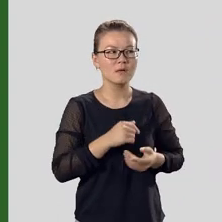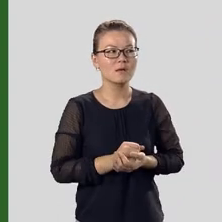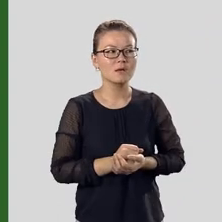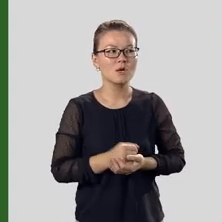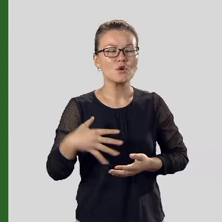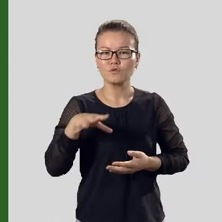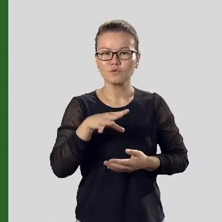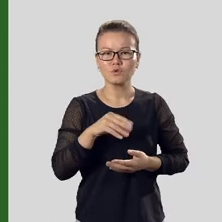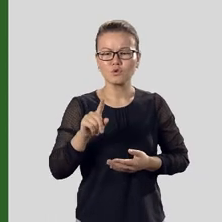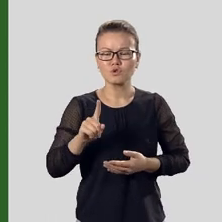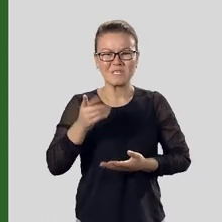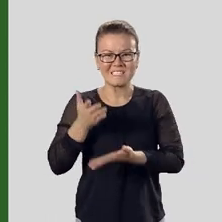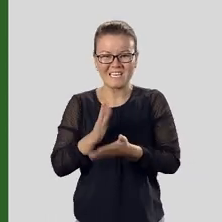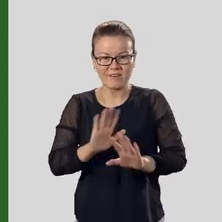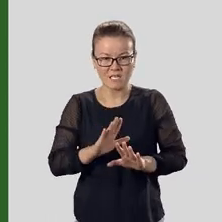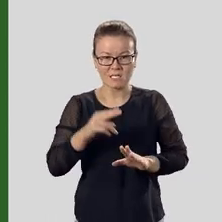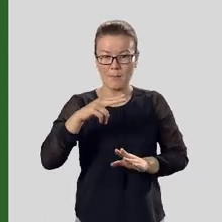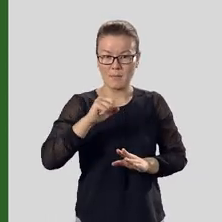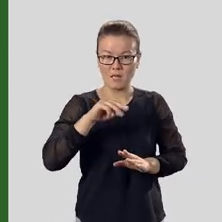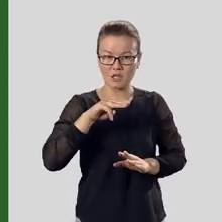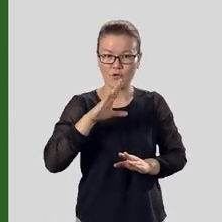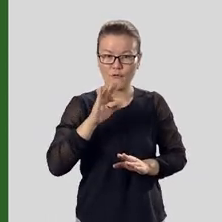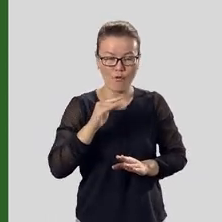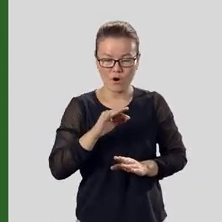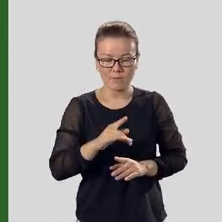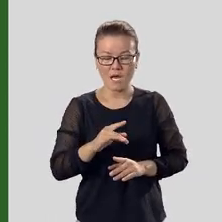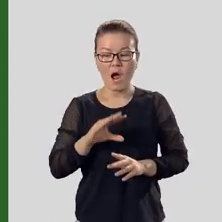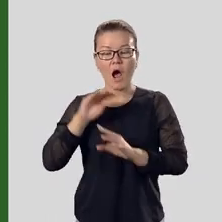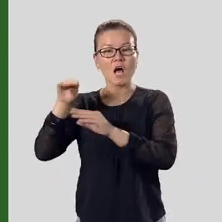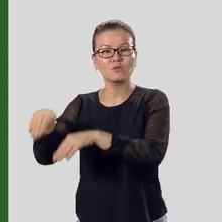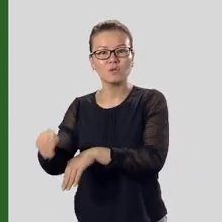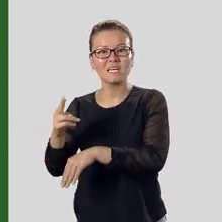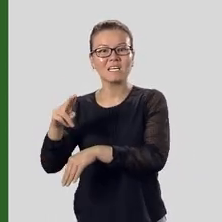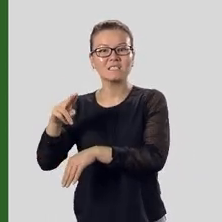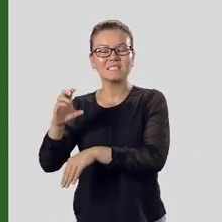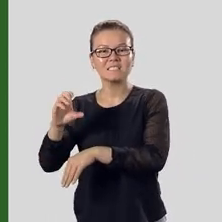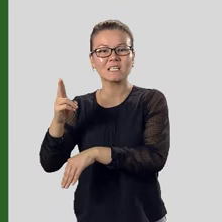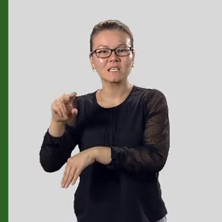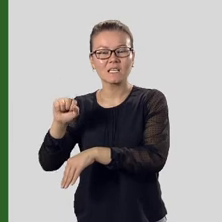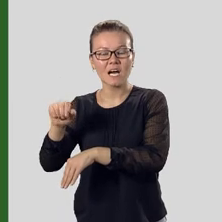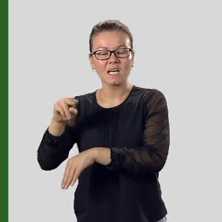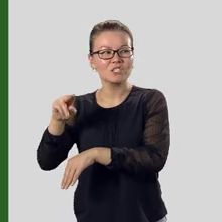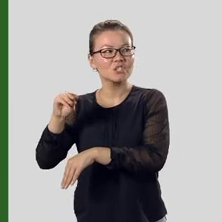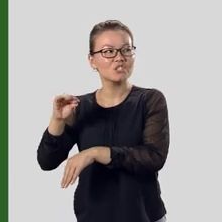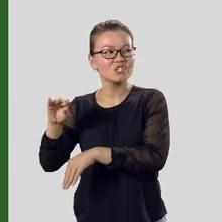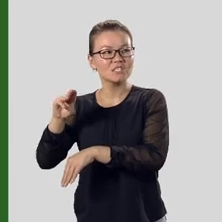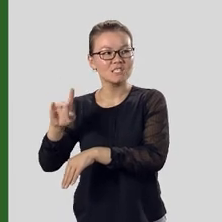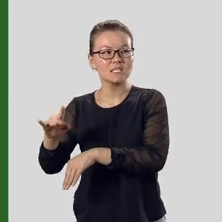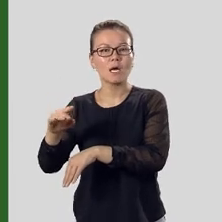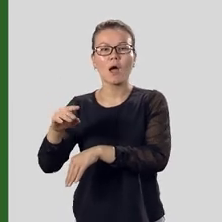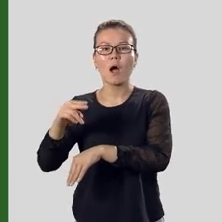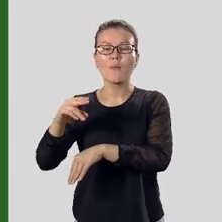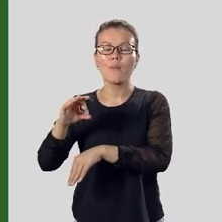Все, что не является платформами, относится к складчатым поясам. Складчатые